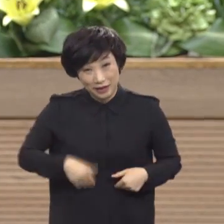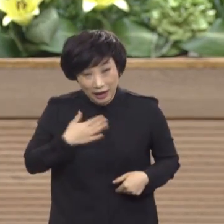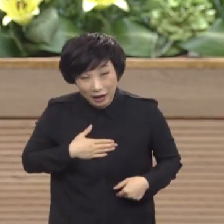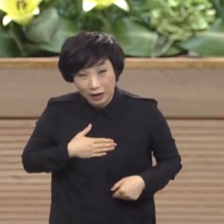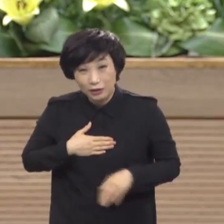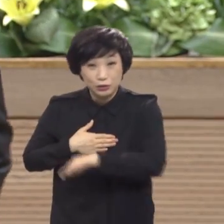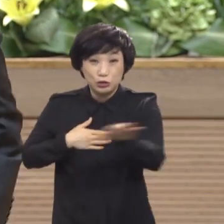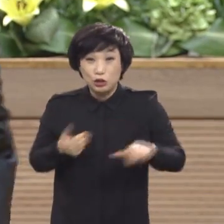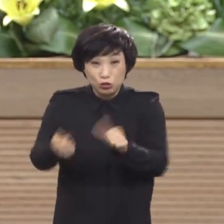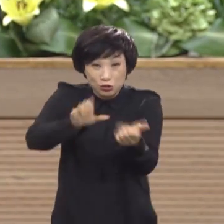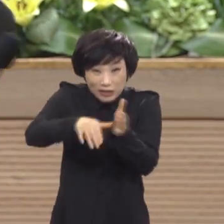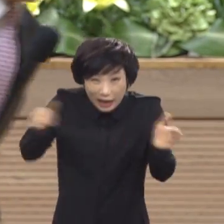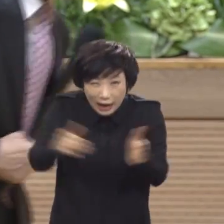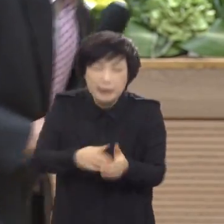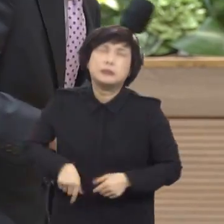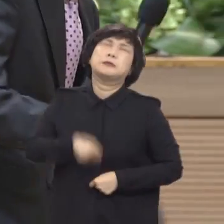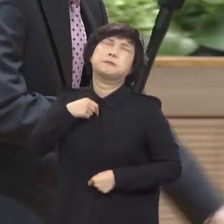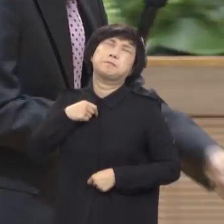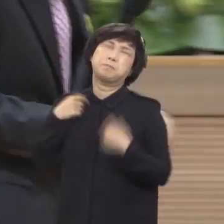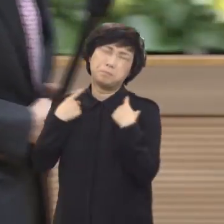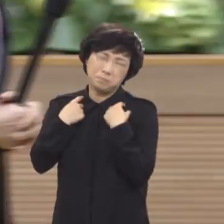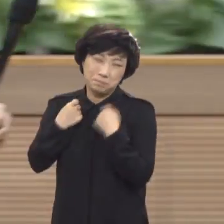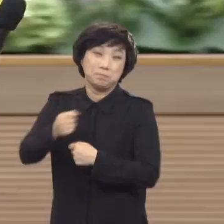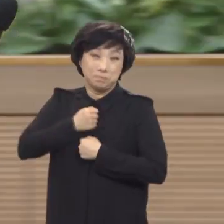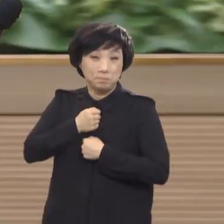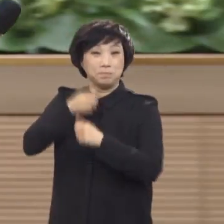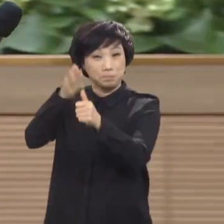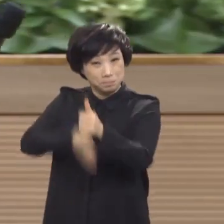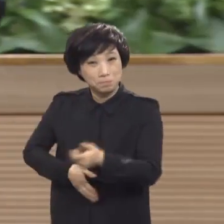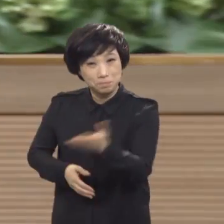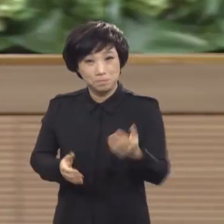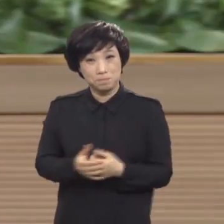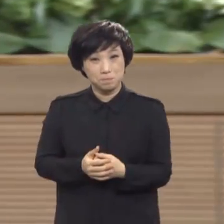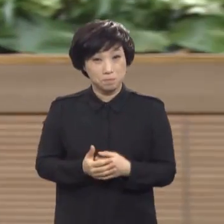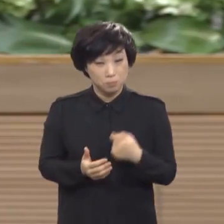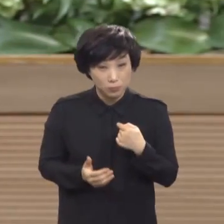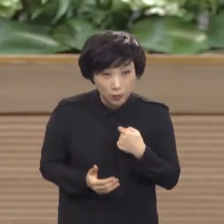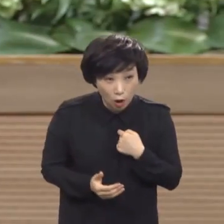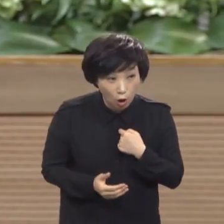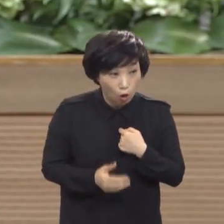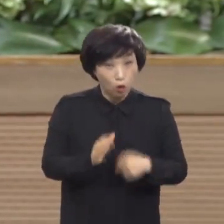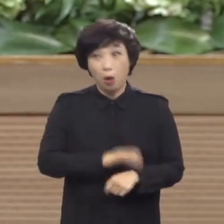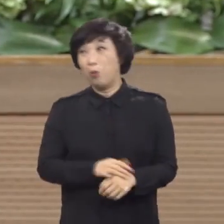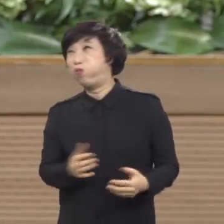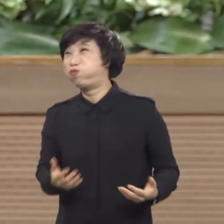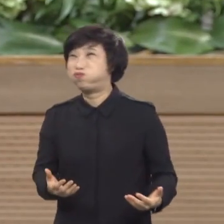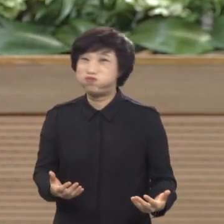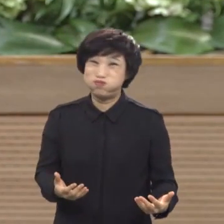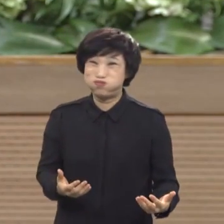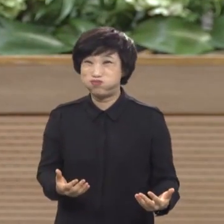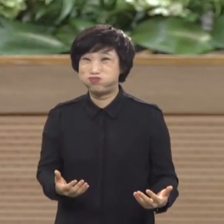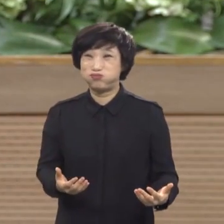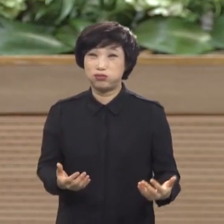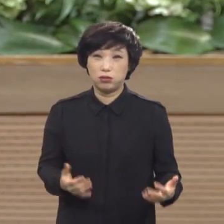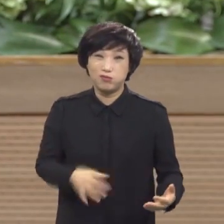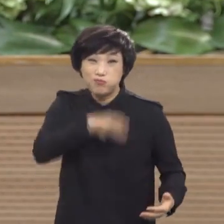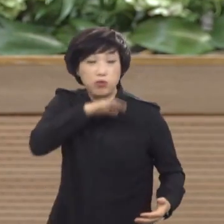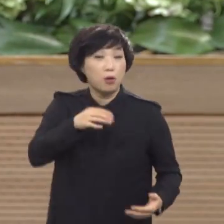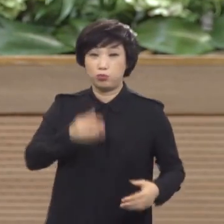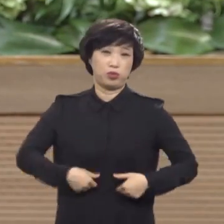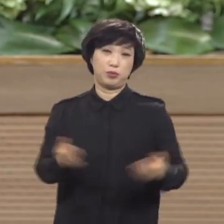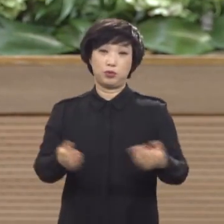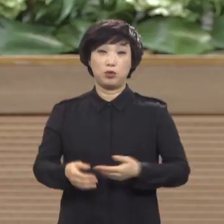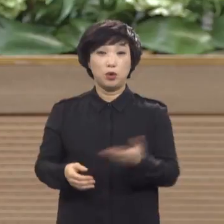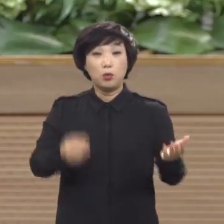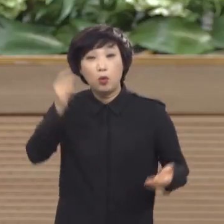죽을 때까지 의를 지켜야 된다 이 말이요. 의를. 근데 내가 뭐 잘못했다고 그러십니까? 그럴 것도 없어.